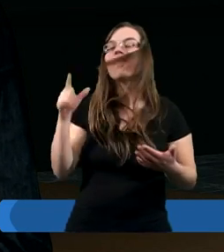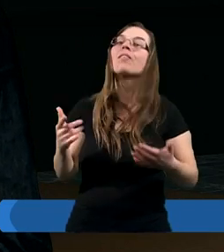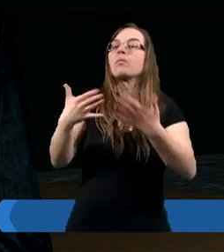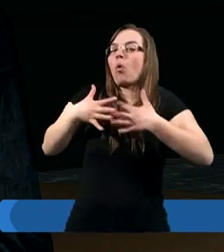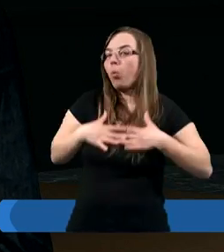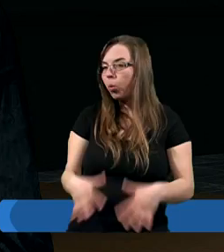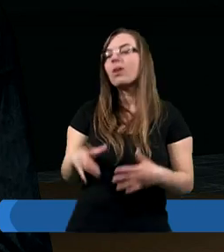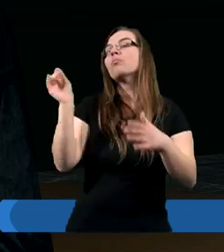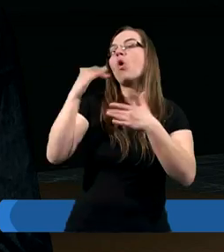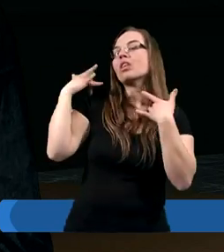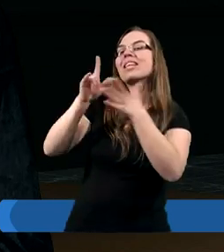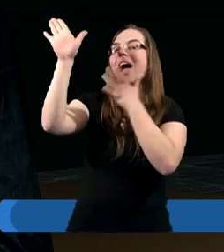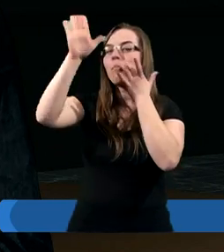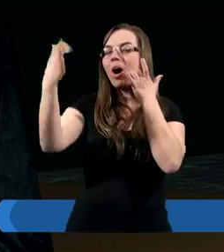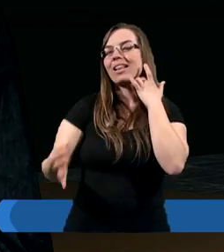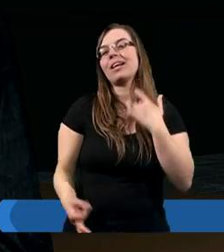do służby, do życia dla Boga.